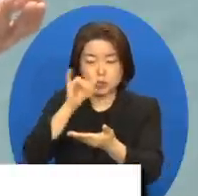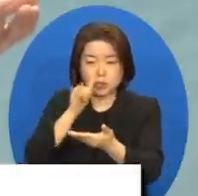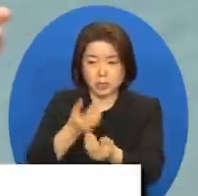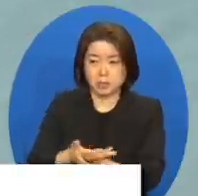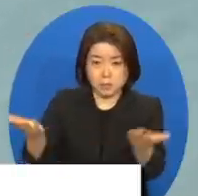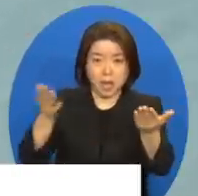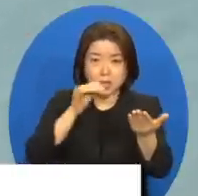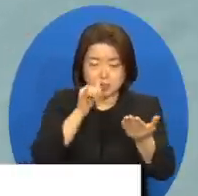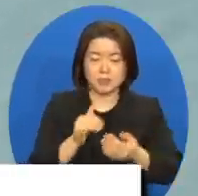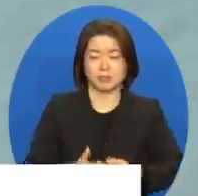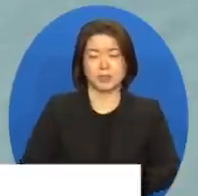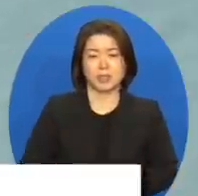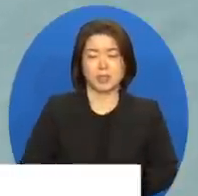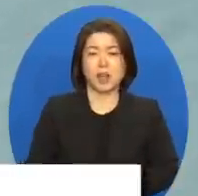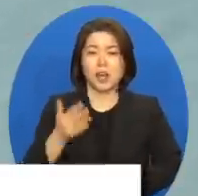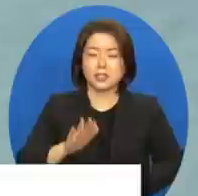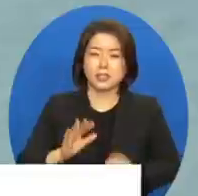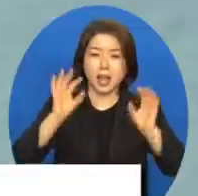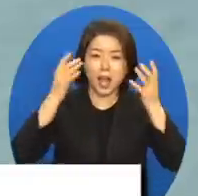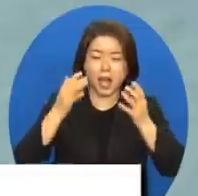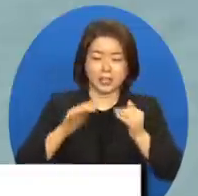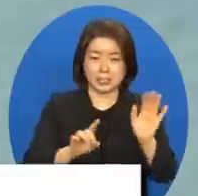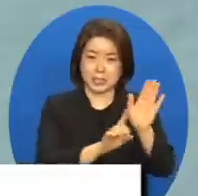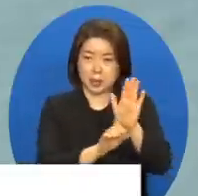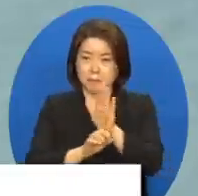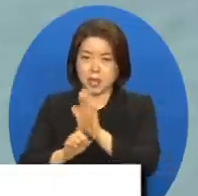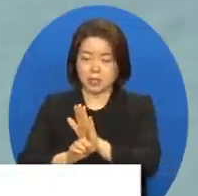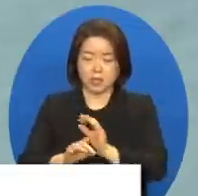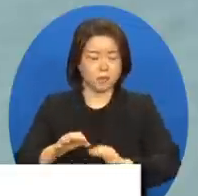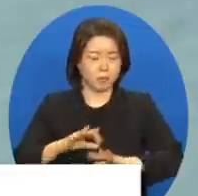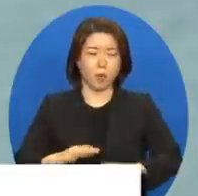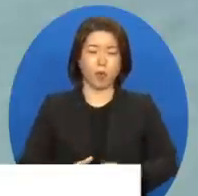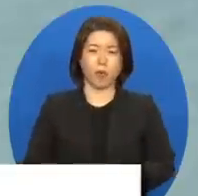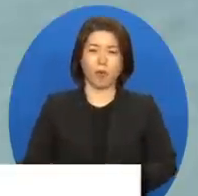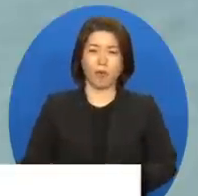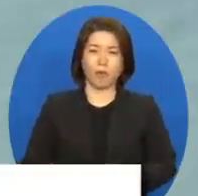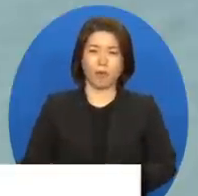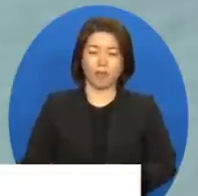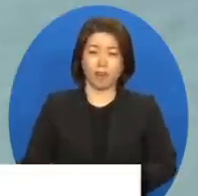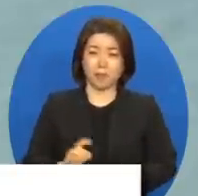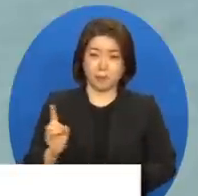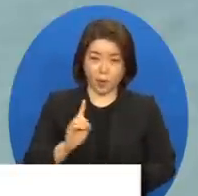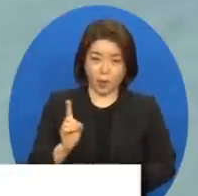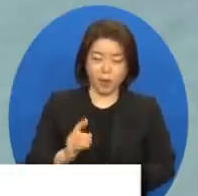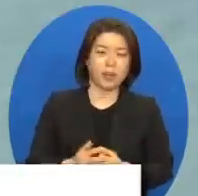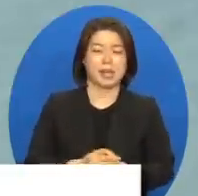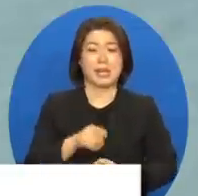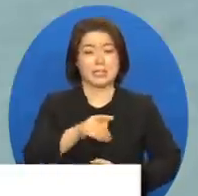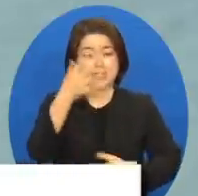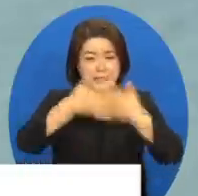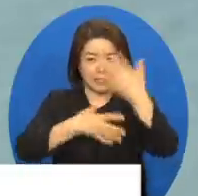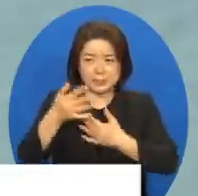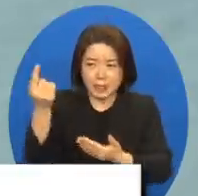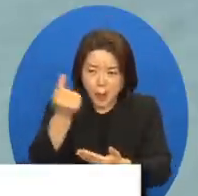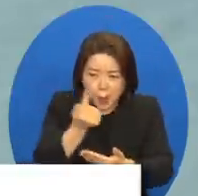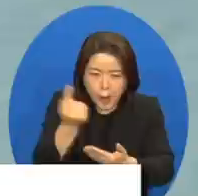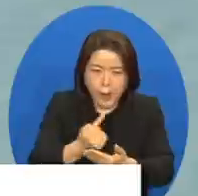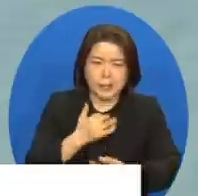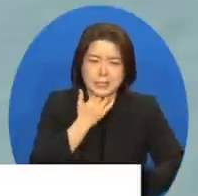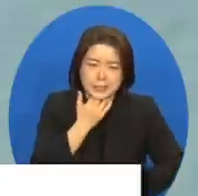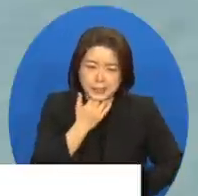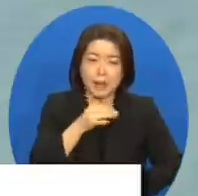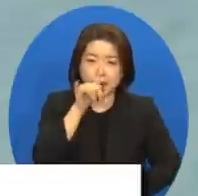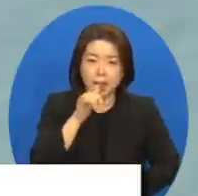보내줘요. 그런데 아이들의 반응이 깜짝 놀랐습니다. 그 영상이 오기를 기다리는,